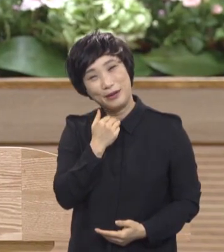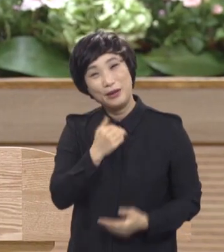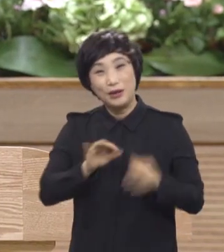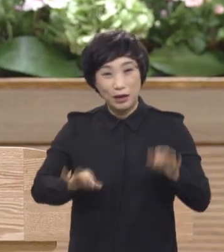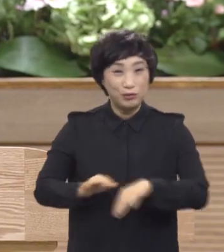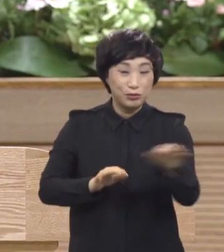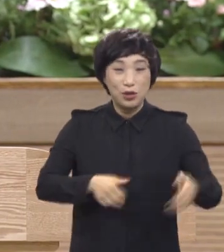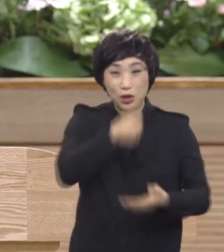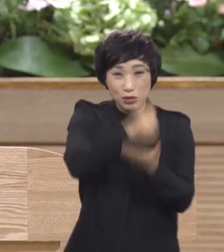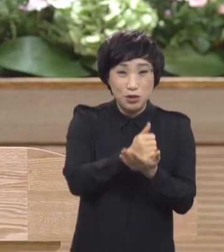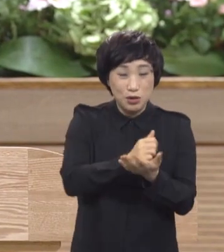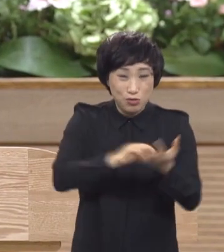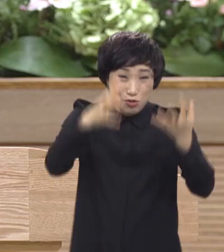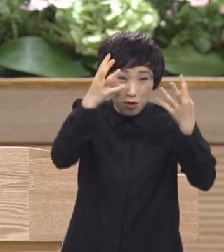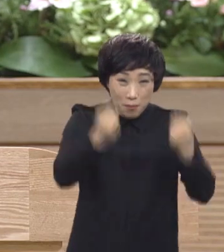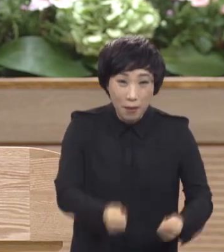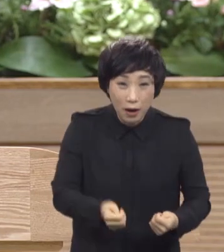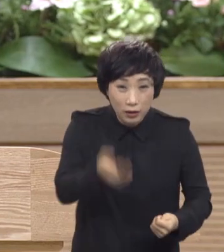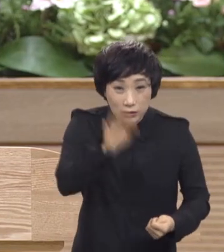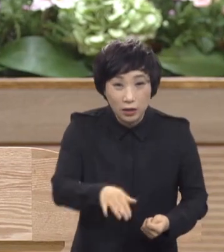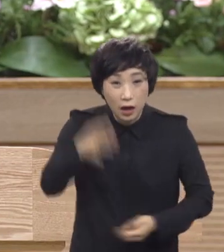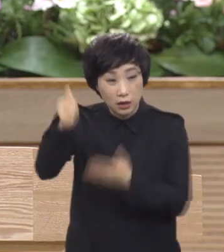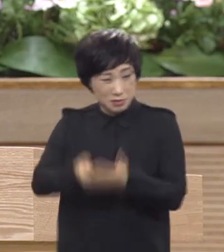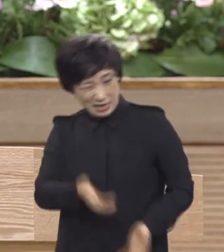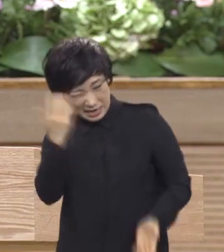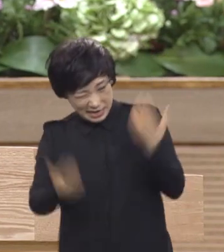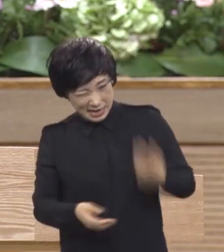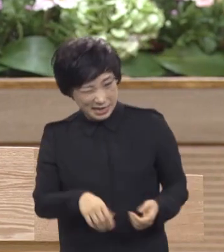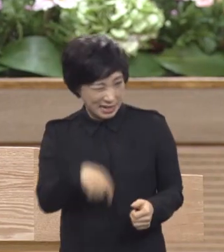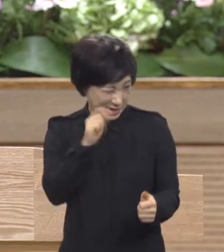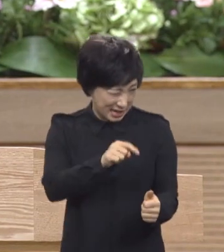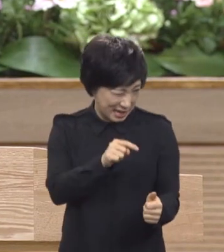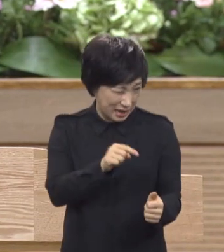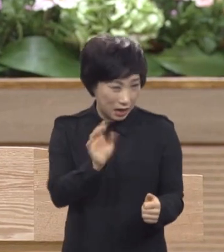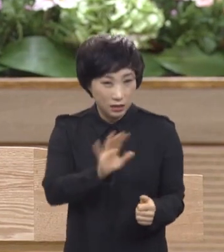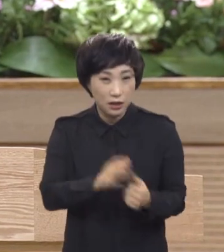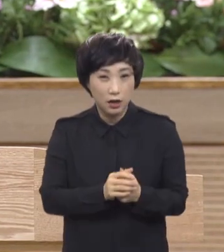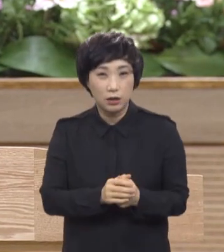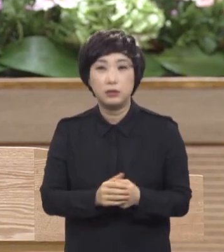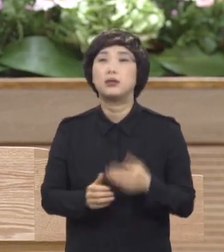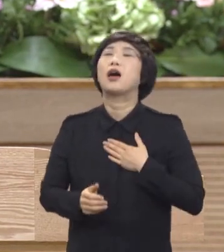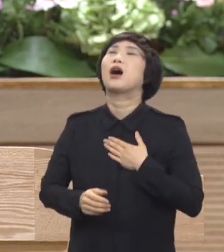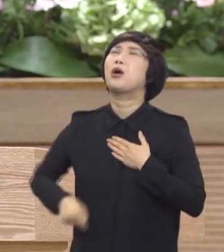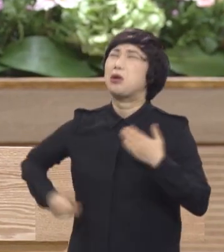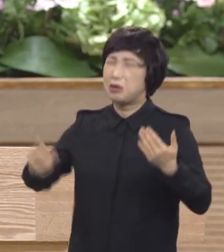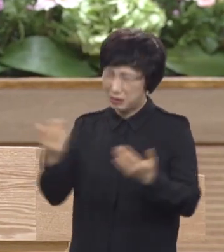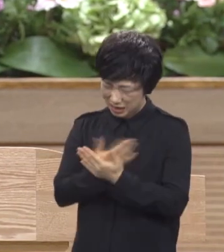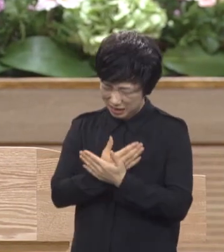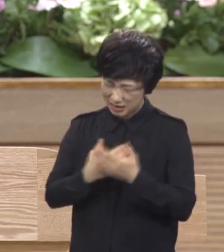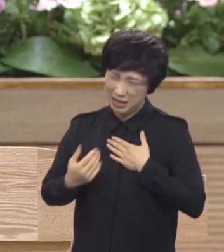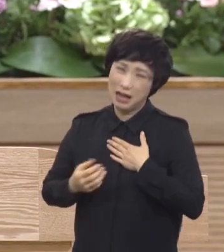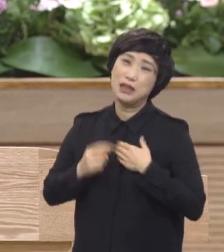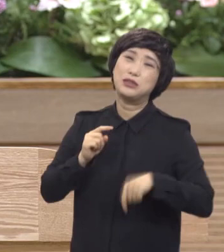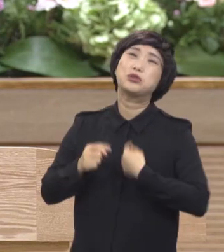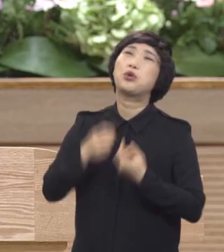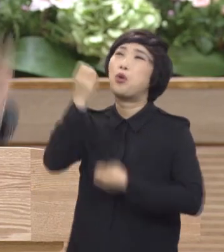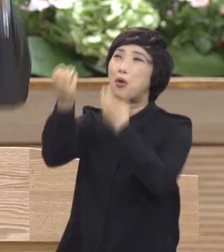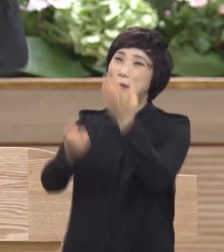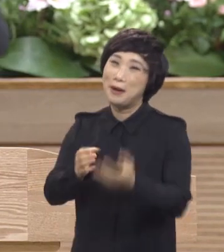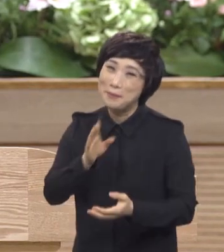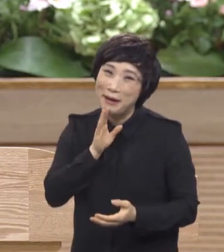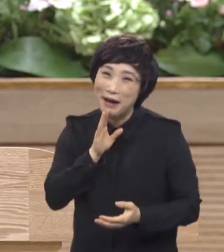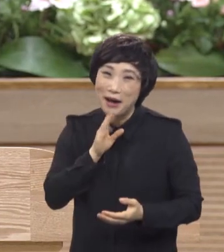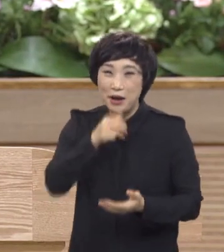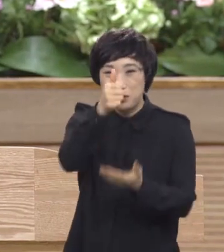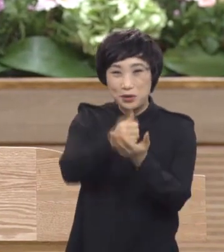있으나 그걸 들춰내서 말하지 않는다 네가 말해라 회귀해 네가 말이오 그래서 죄는